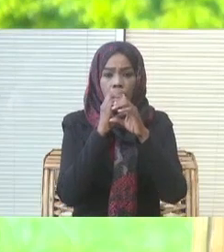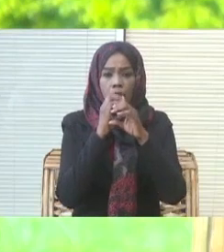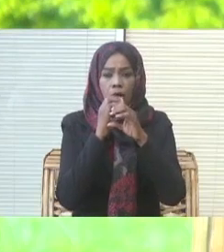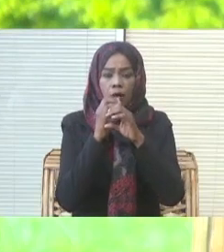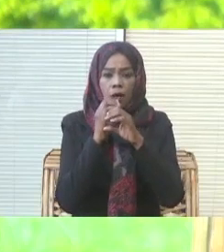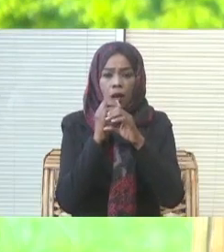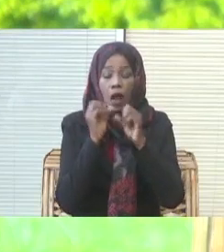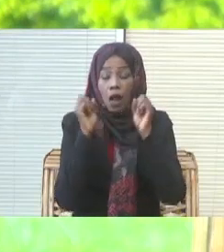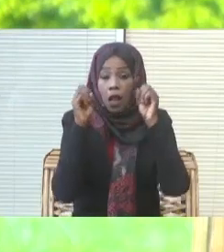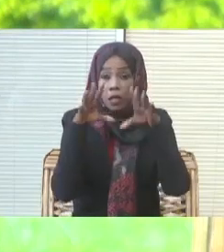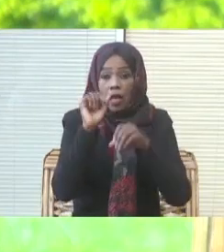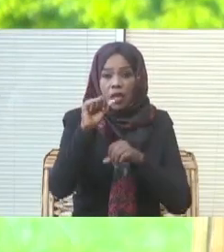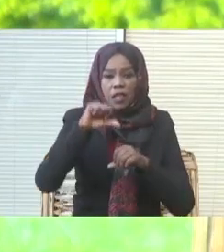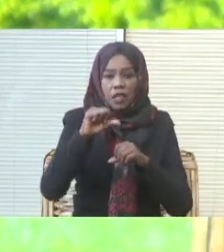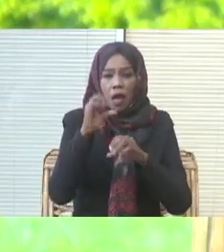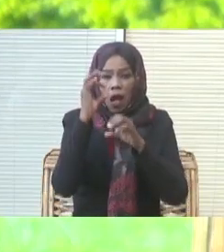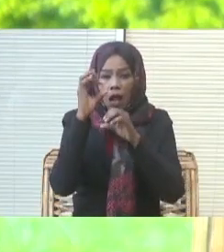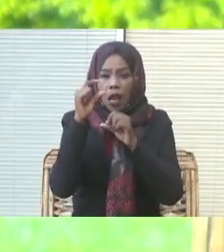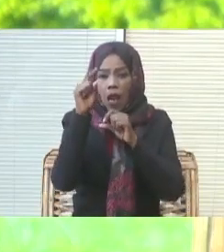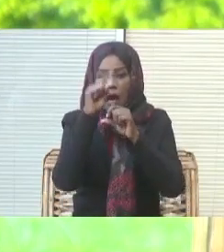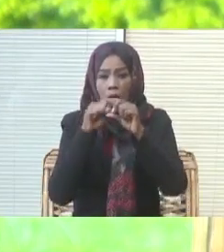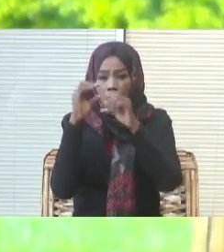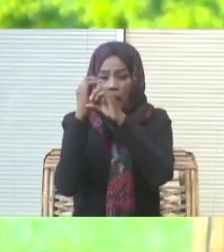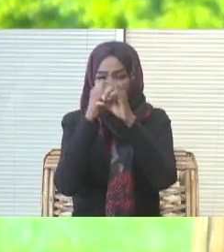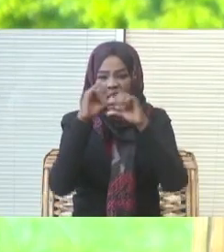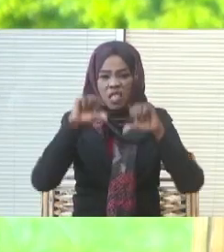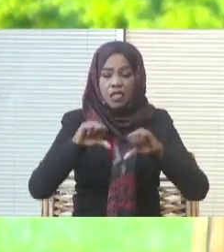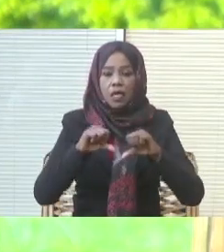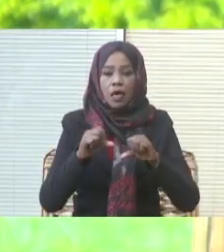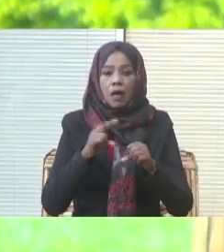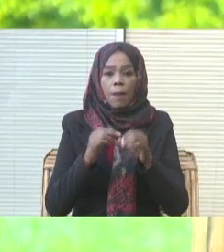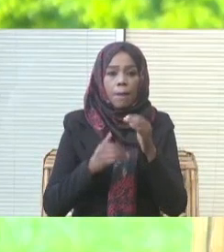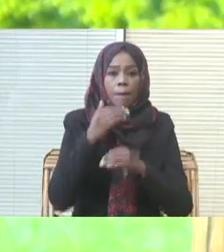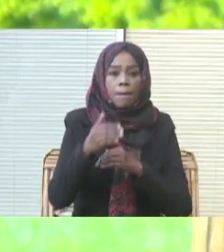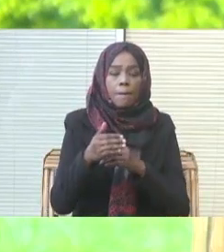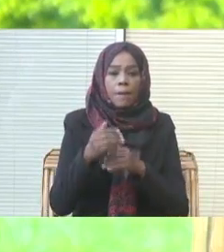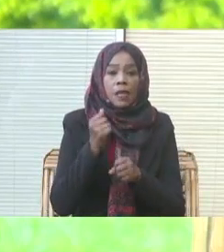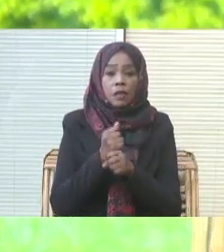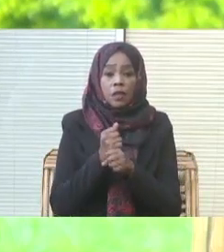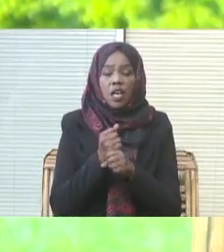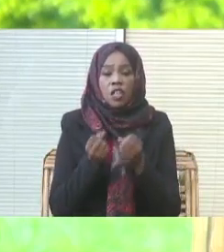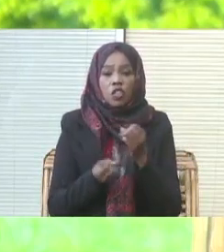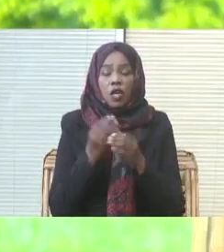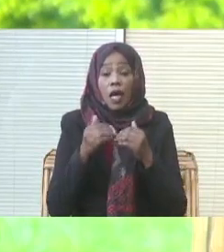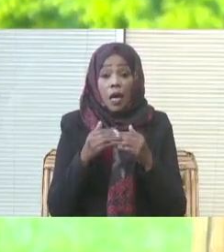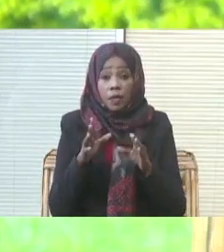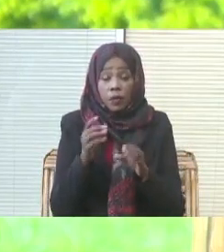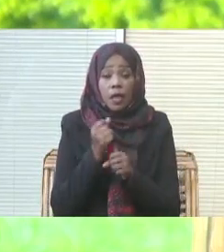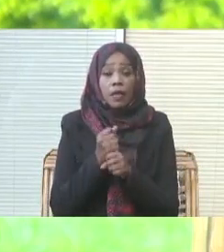بتاعها سيئة، العدسة بتاعتها سيئة. بعد ما نخلص من موضوع الكاميرا هنبدأ تاني إن شاء الله